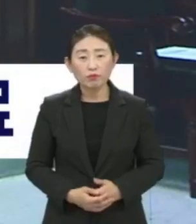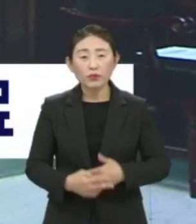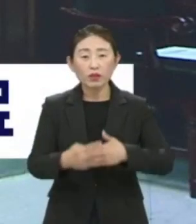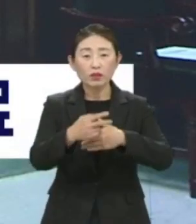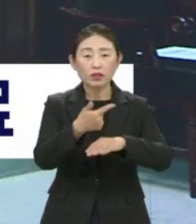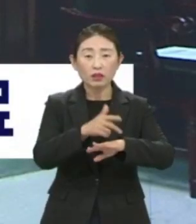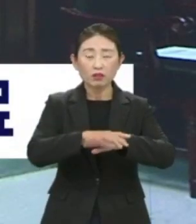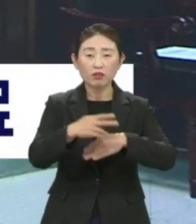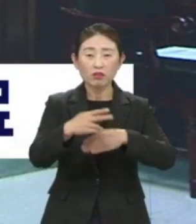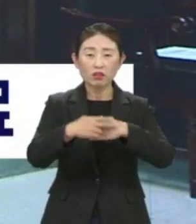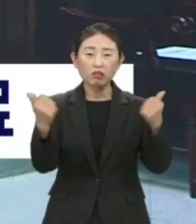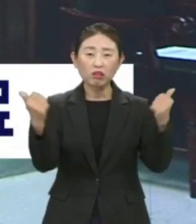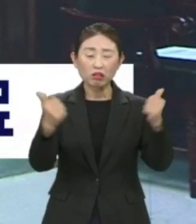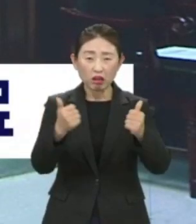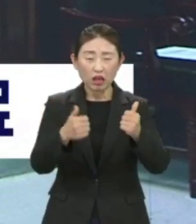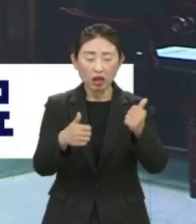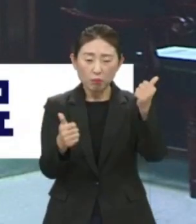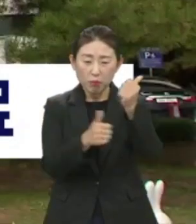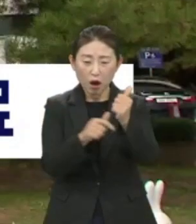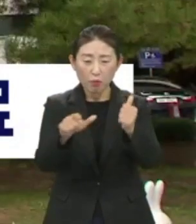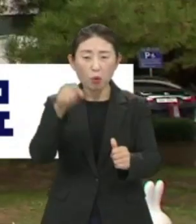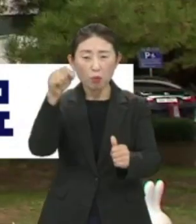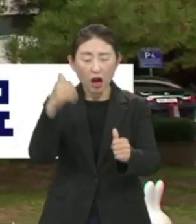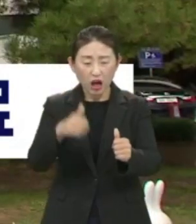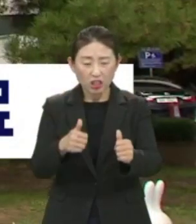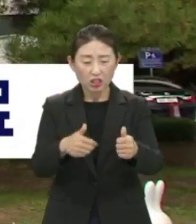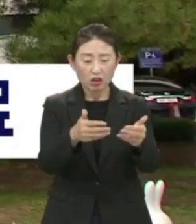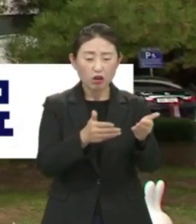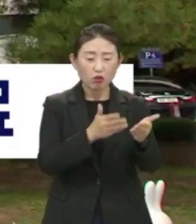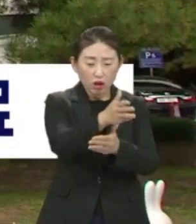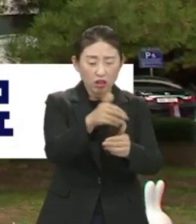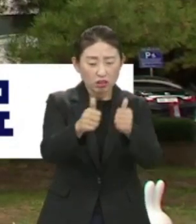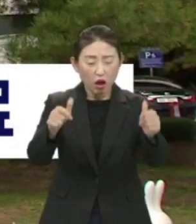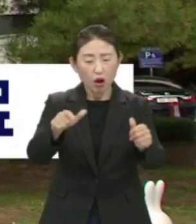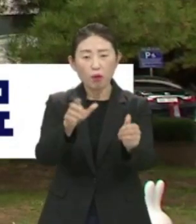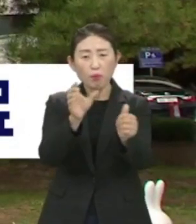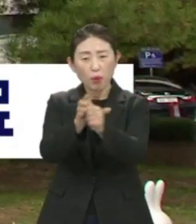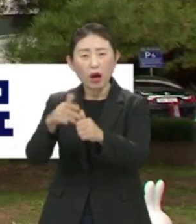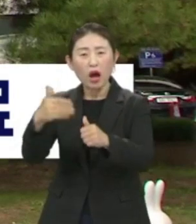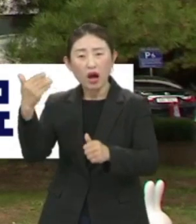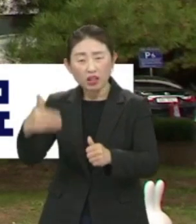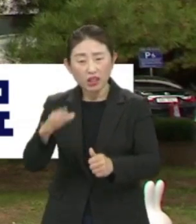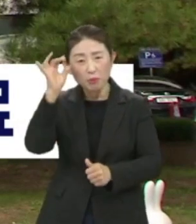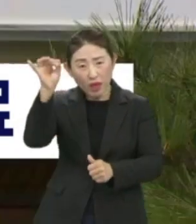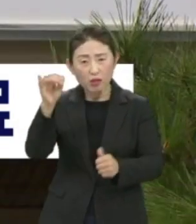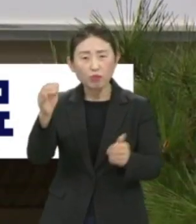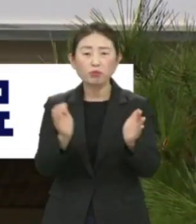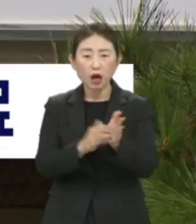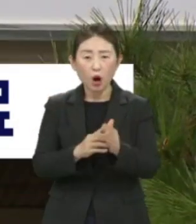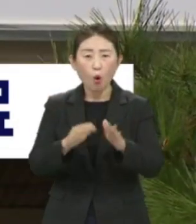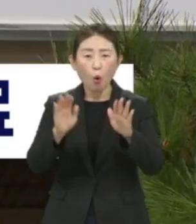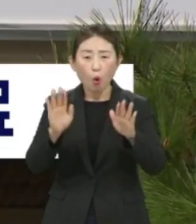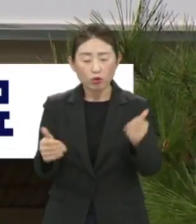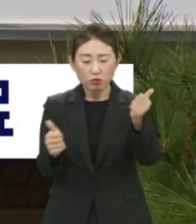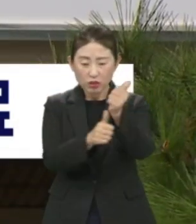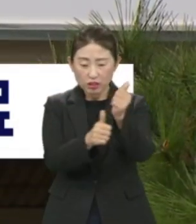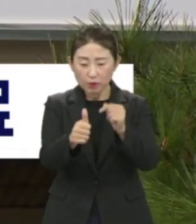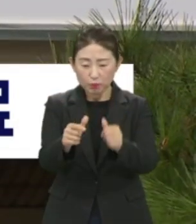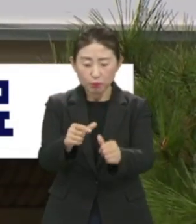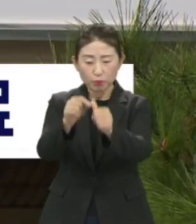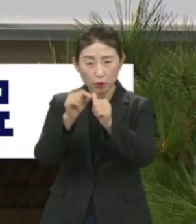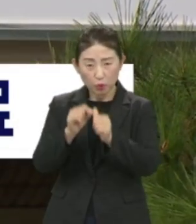원구성 파행을 빚어온 대전 대덕 구의회가 후반기 원구성에 나선지 100일 만에 부의장과 상임위원장을 모두